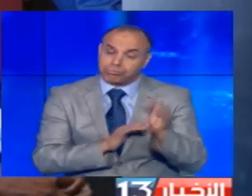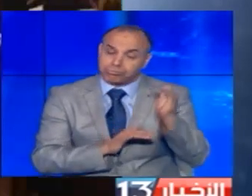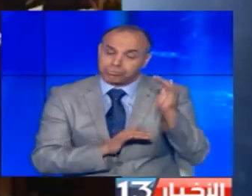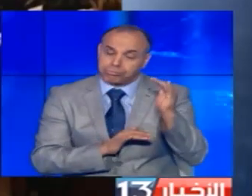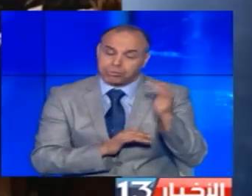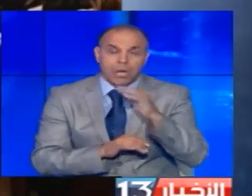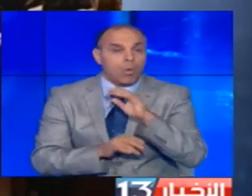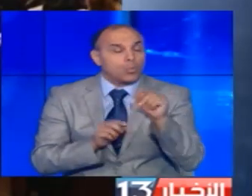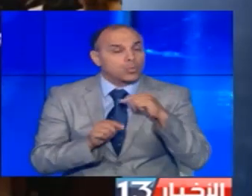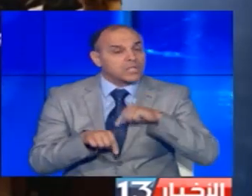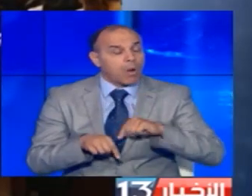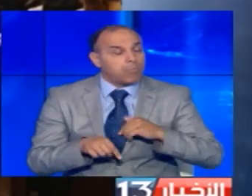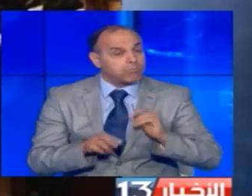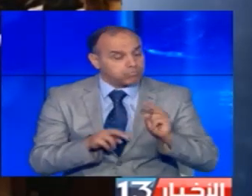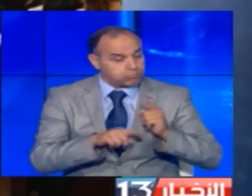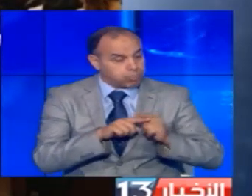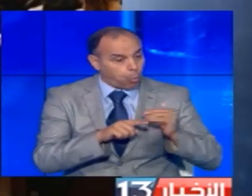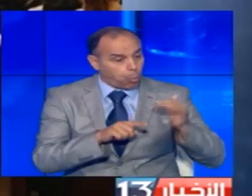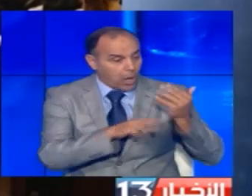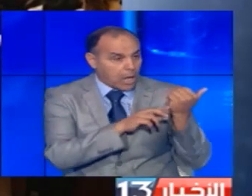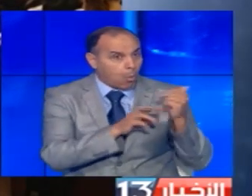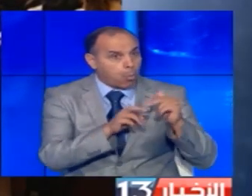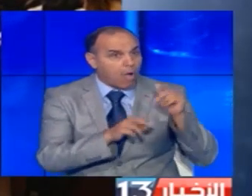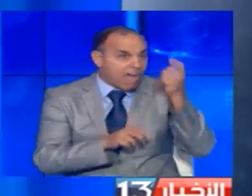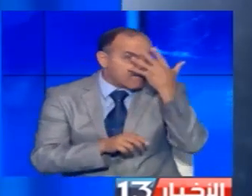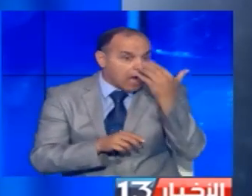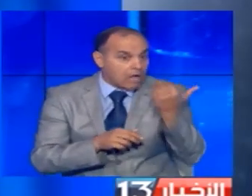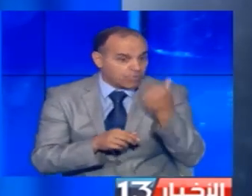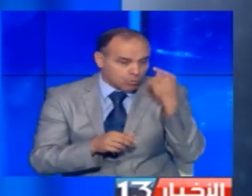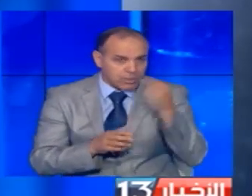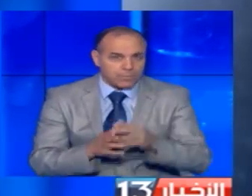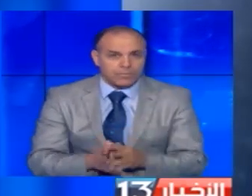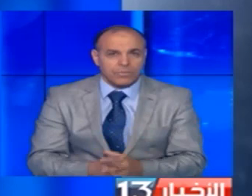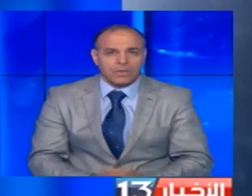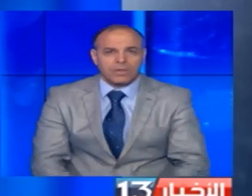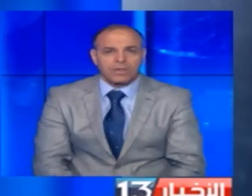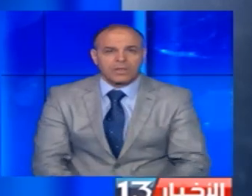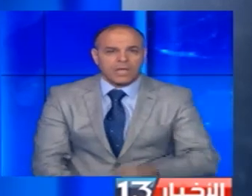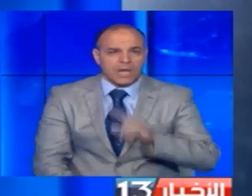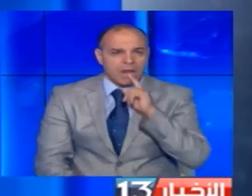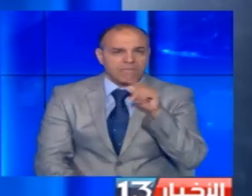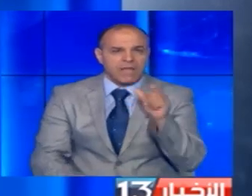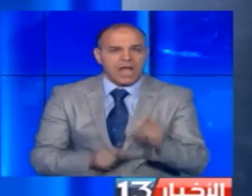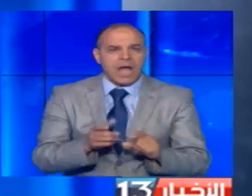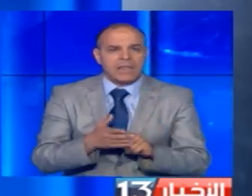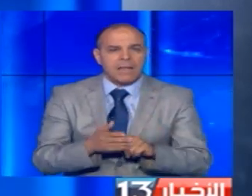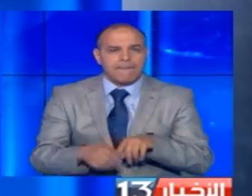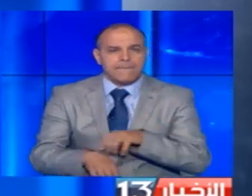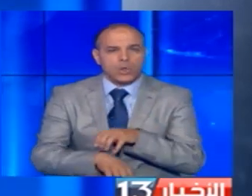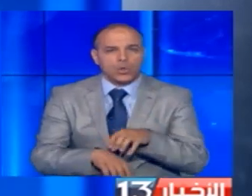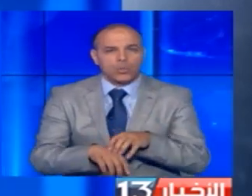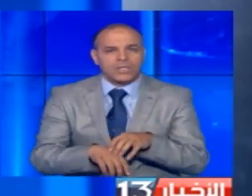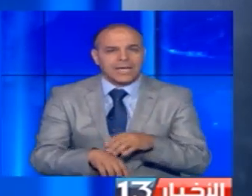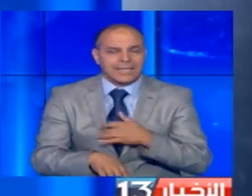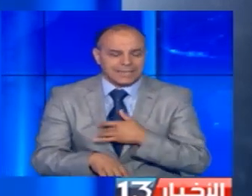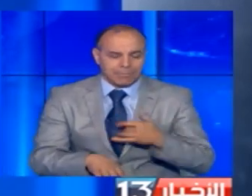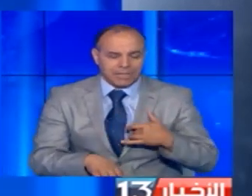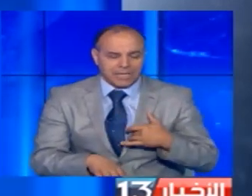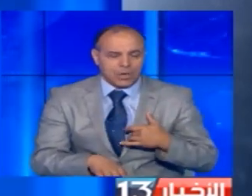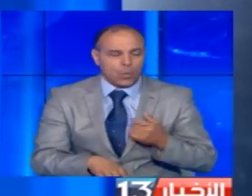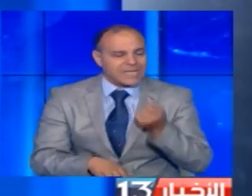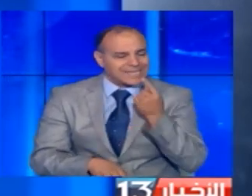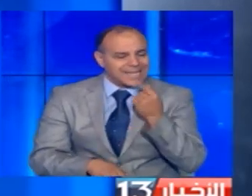الاشراف الى مضاعفه في السنوات القادمه عدد من المندوبين الطبيين